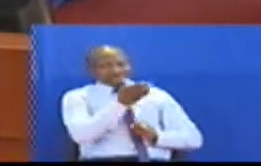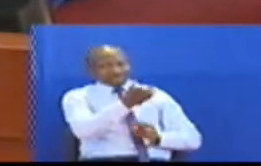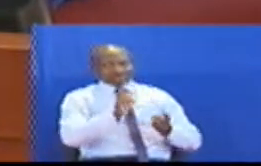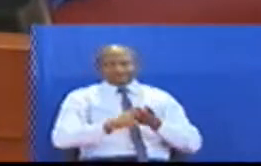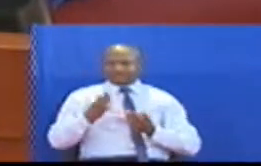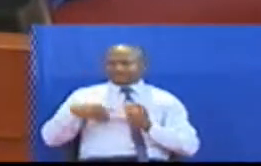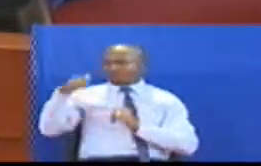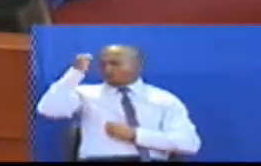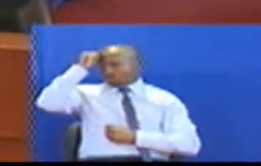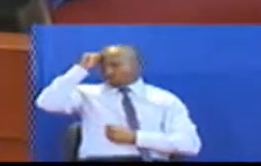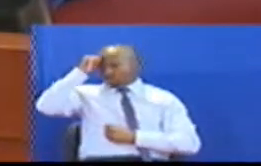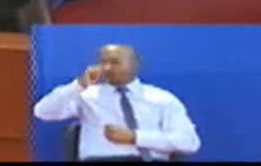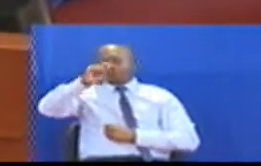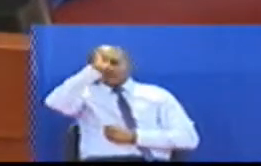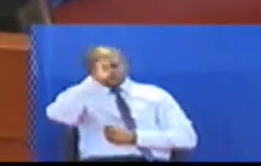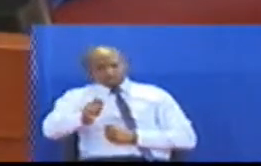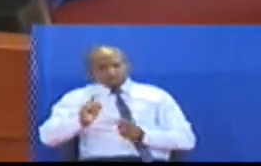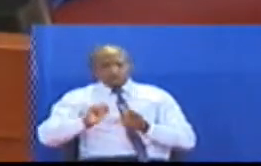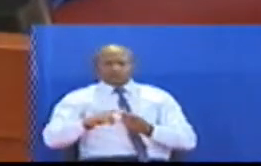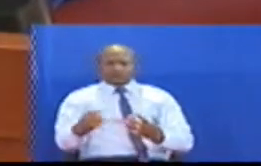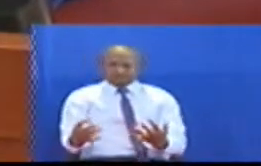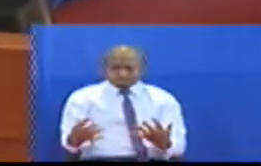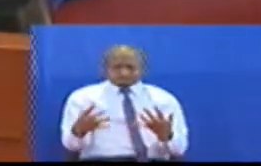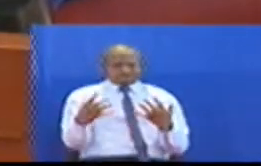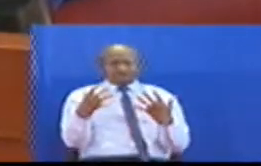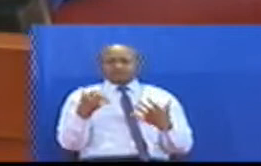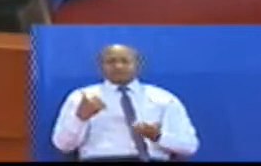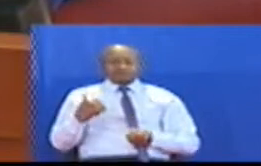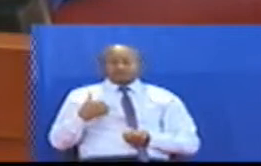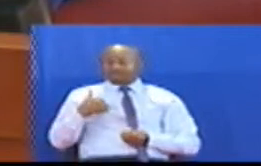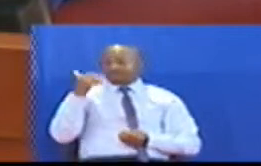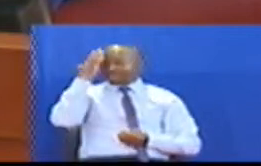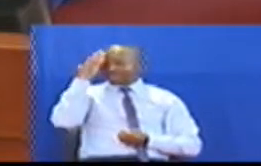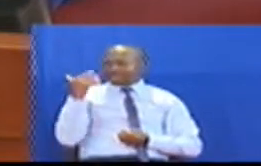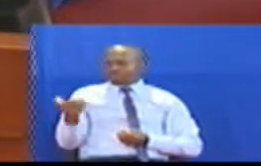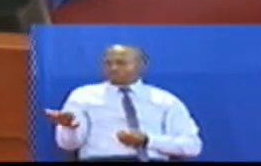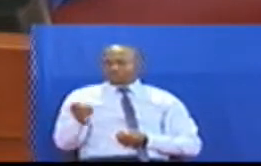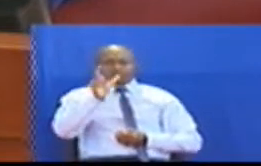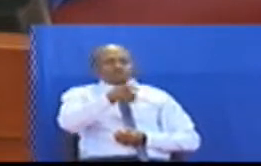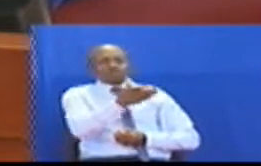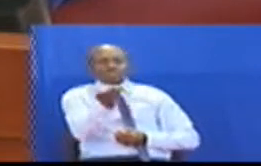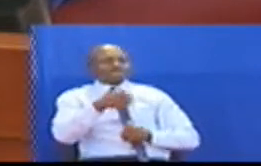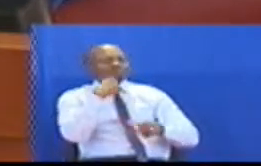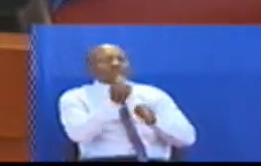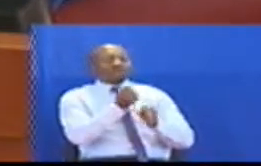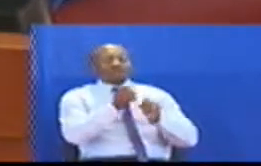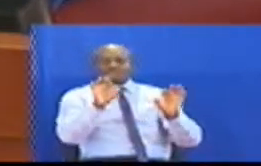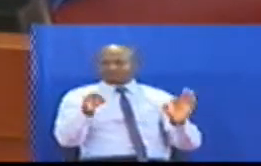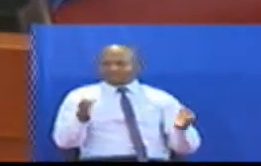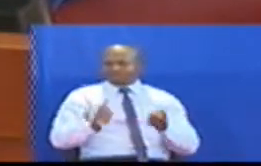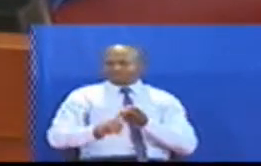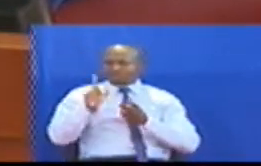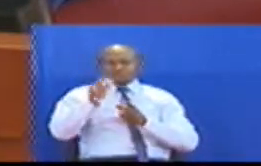kuwakumbusha waheshimiwa katika kujifukizia, mimi sijui kujifukizia kwa wengine kuna kuwaje. Kwa